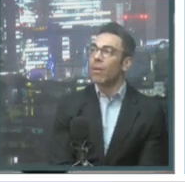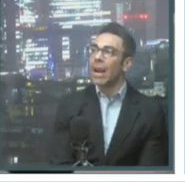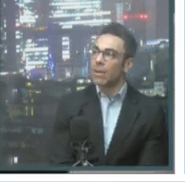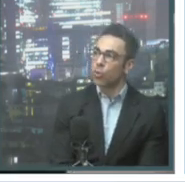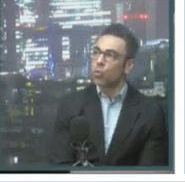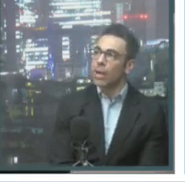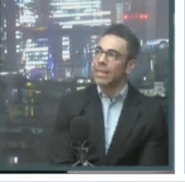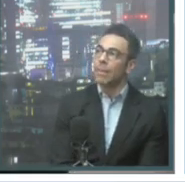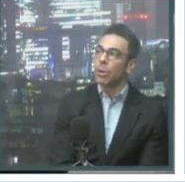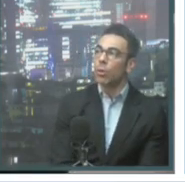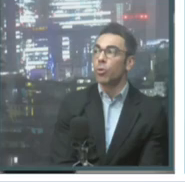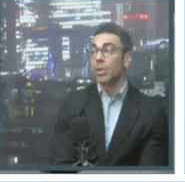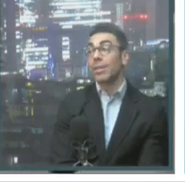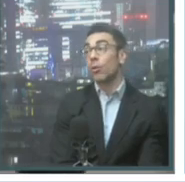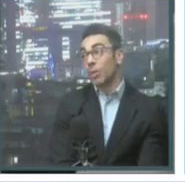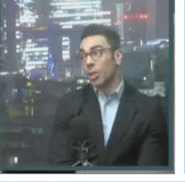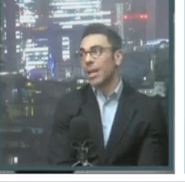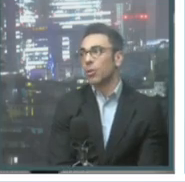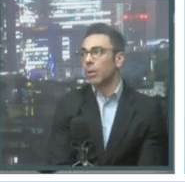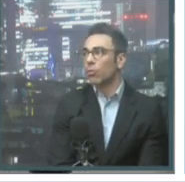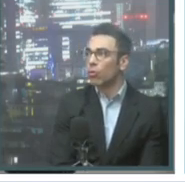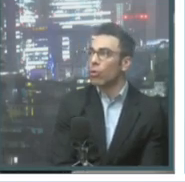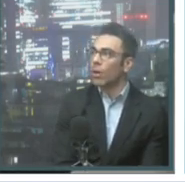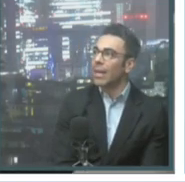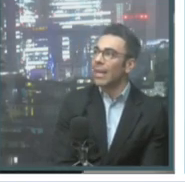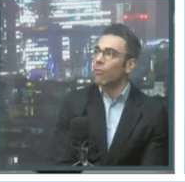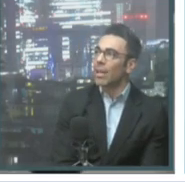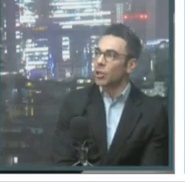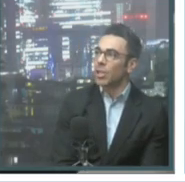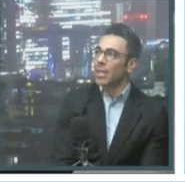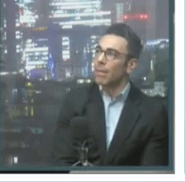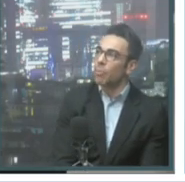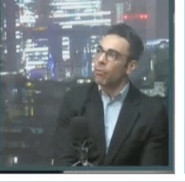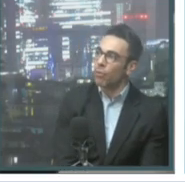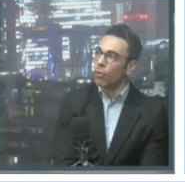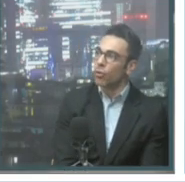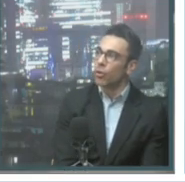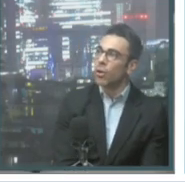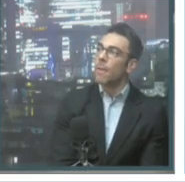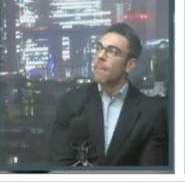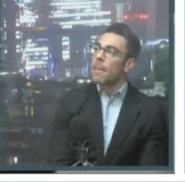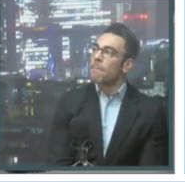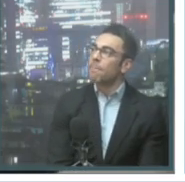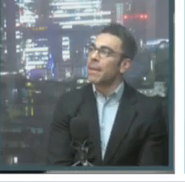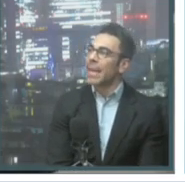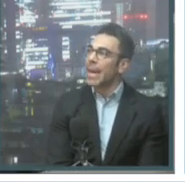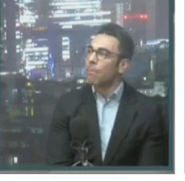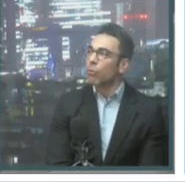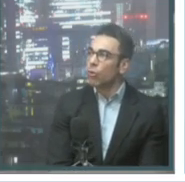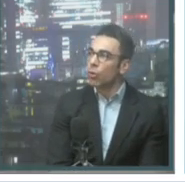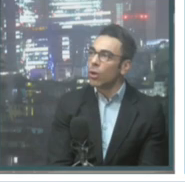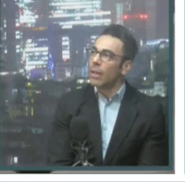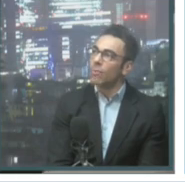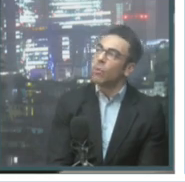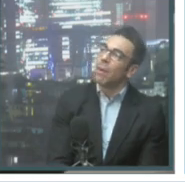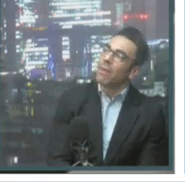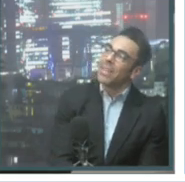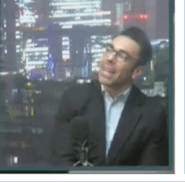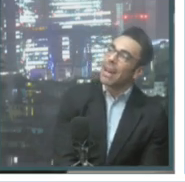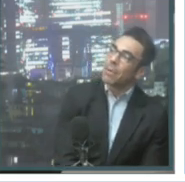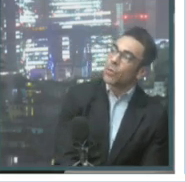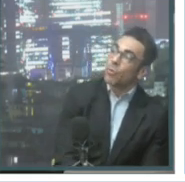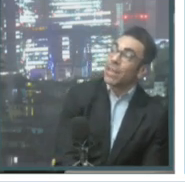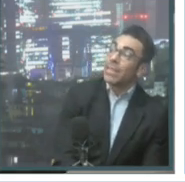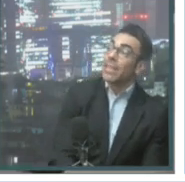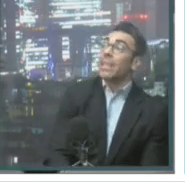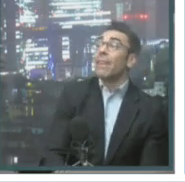dobbiamo lavorare su quel tipo di comicità e soprattutto lavorarci e più a fondo perché appunto dobbiamo far